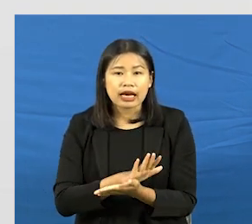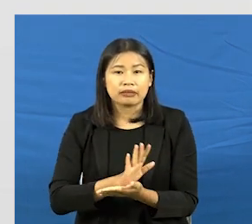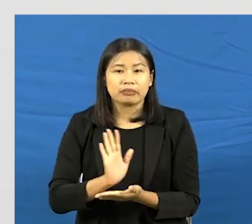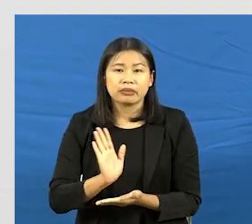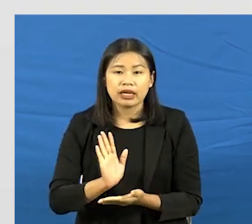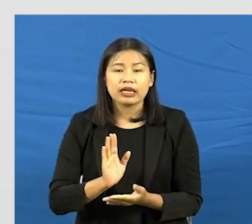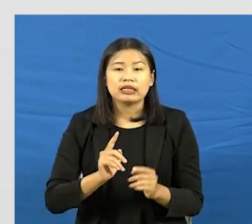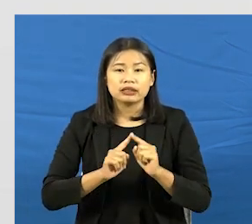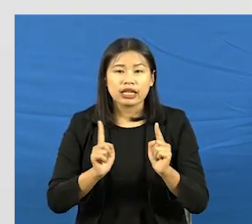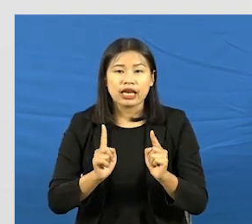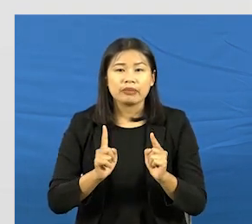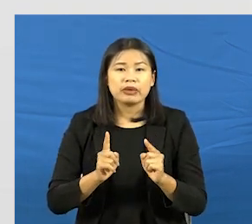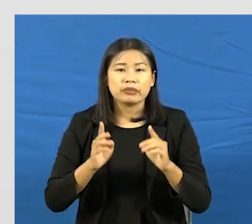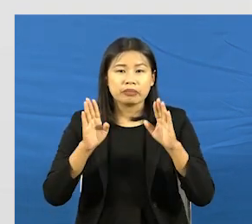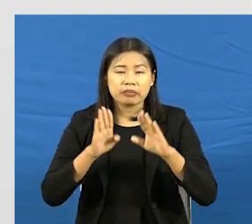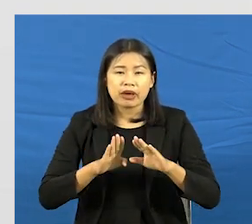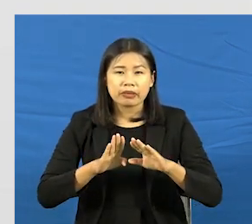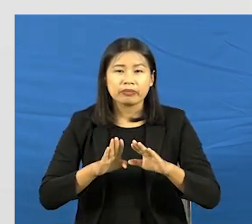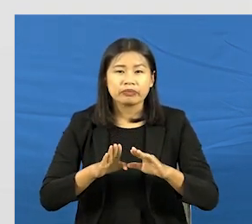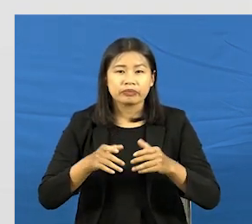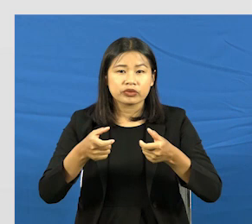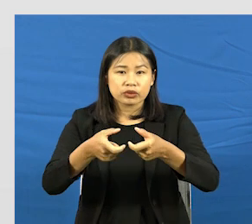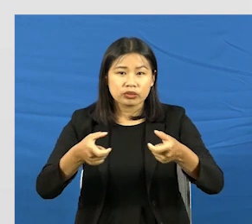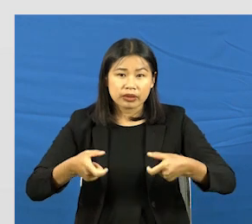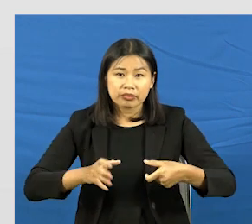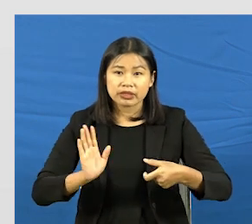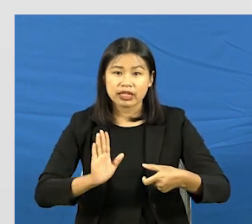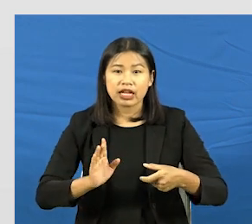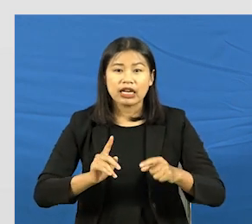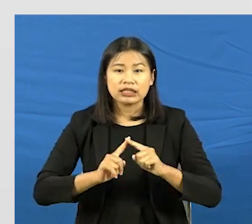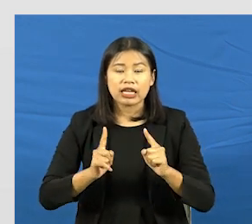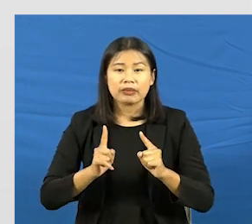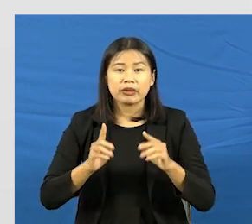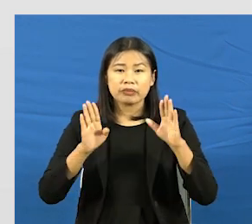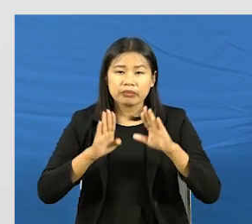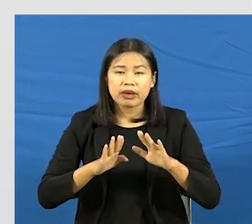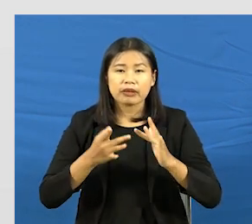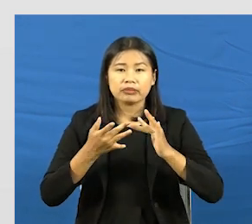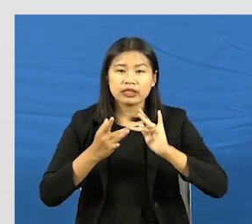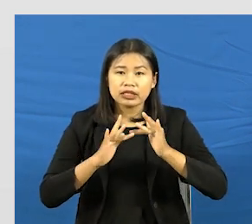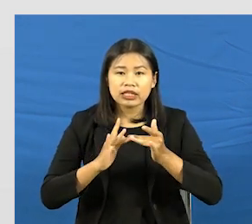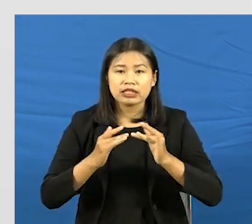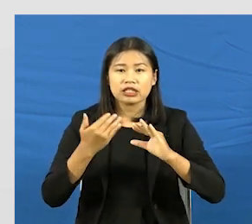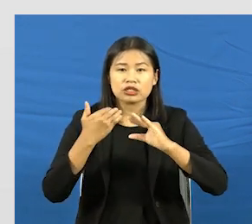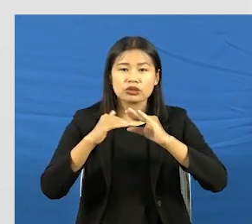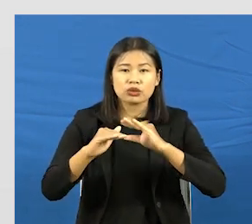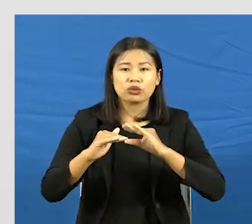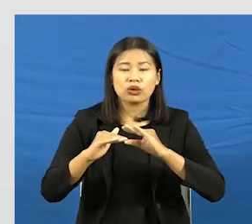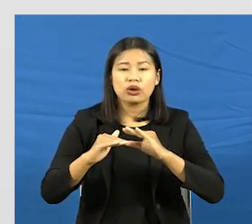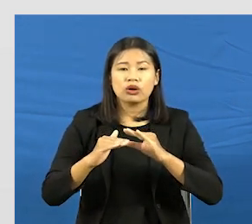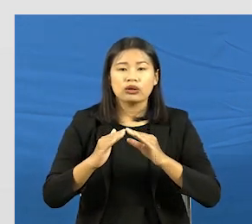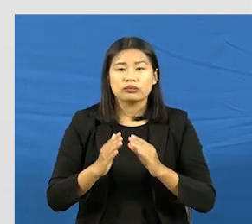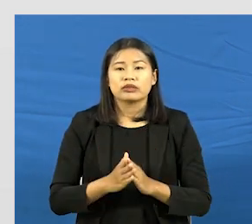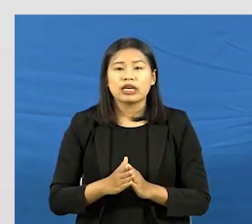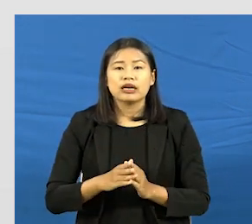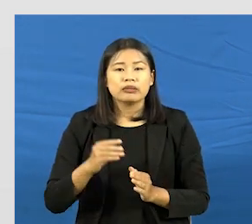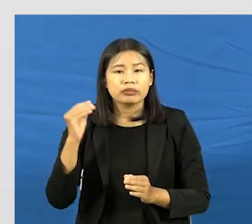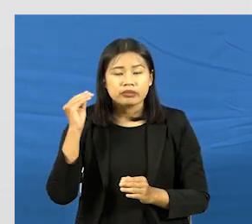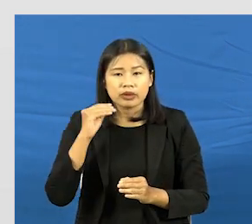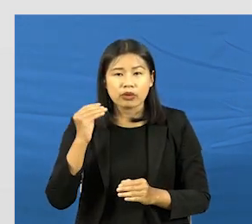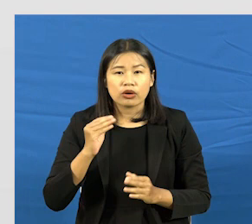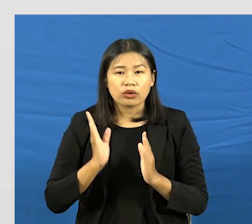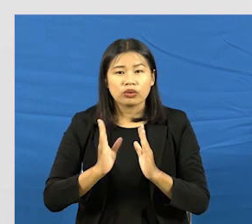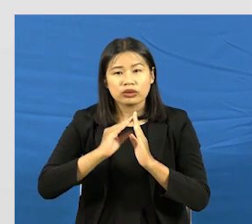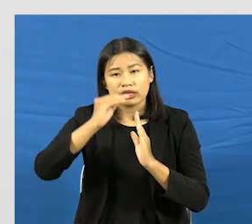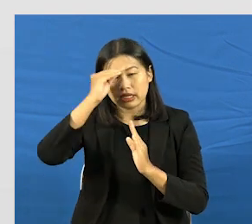ที่สื่อสารไปในระบบออนไลน์เพราะฉะนั้นนักศึกษาเข้าไปในเว็บเพจของทางมหาวิทยาลัยนะครับเข้าไปในเว็บ